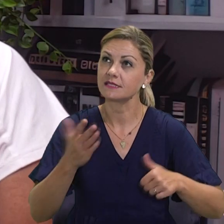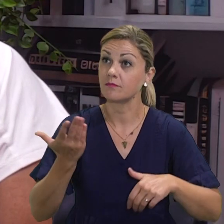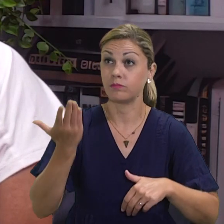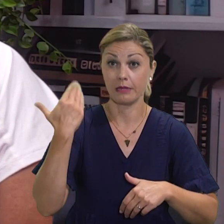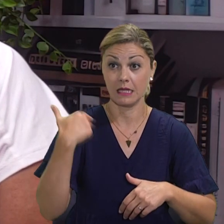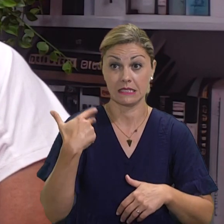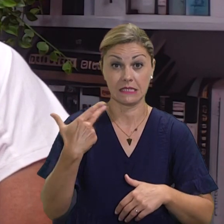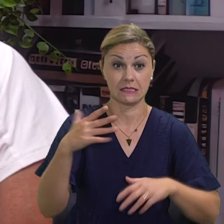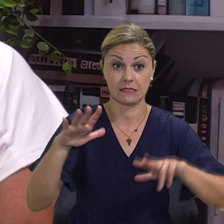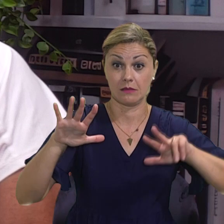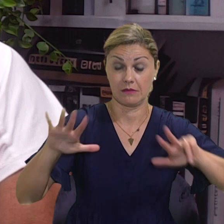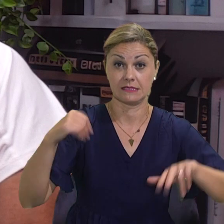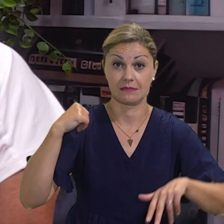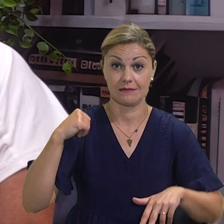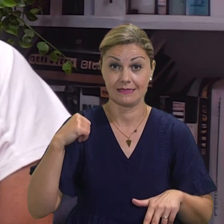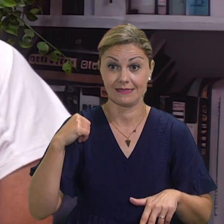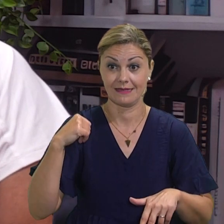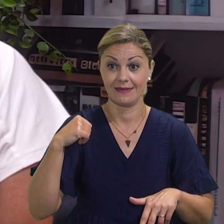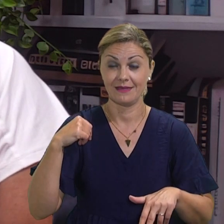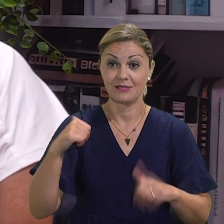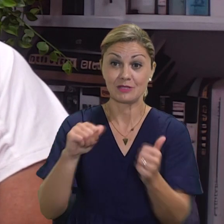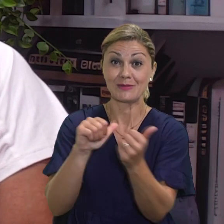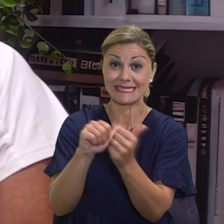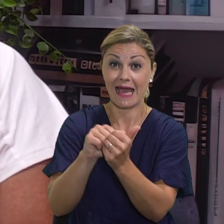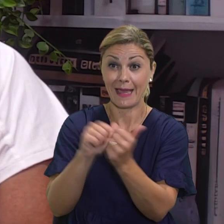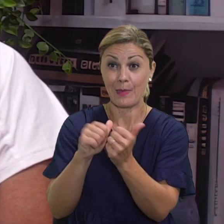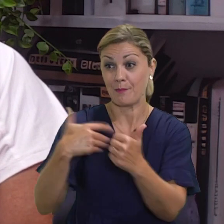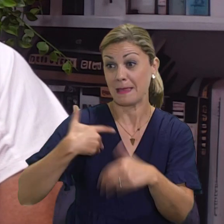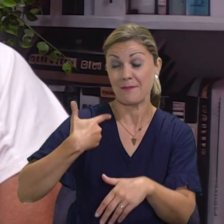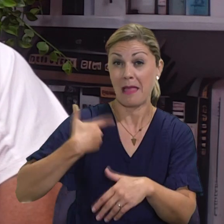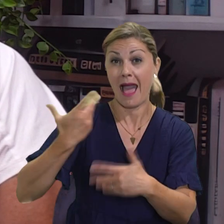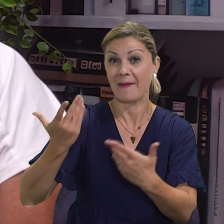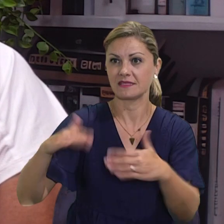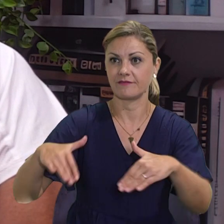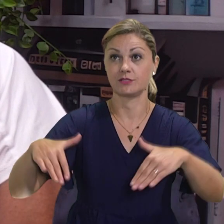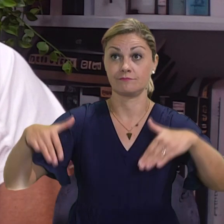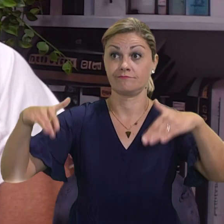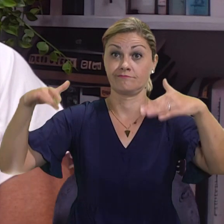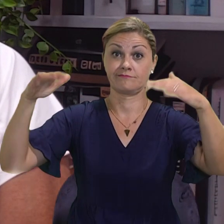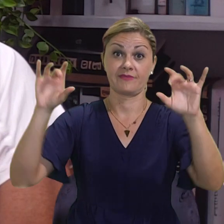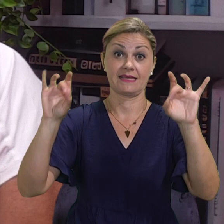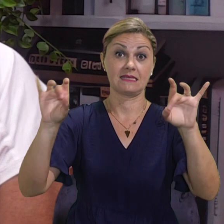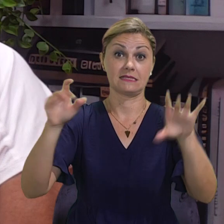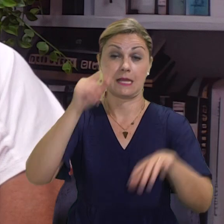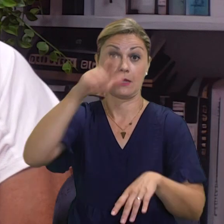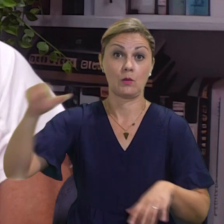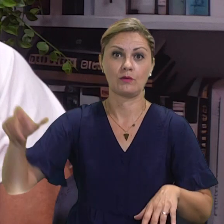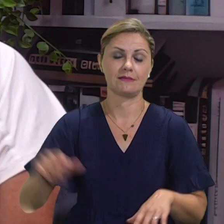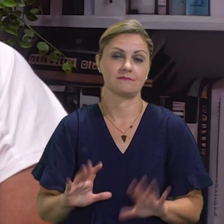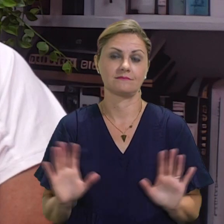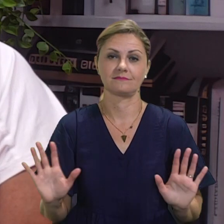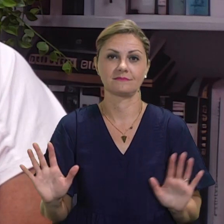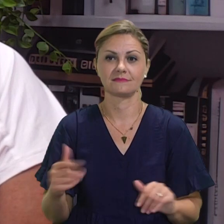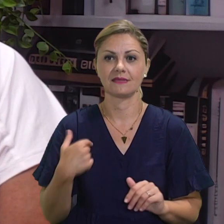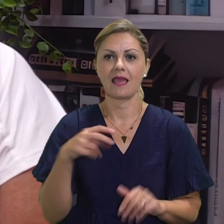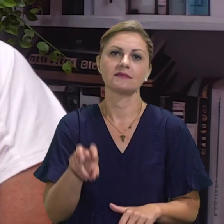86. kontajte 14. to je prije 38 godina. Sad je ta ekipa koja je s menom crtala karikature i bila tu pod Mlade snage. To su